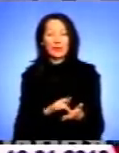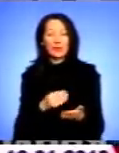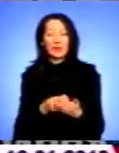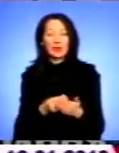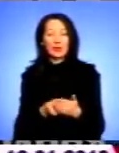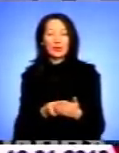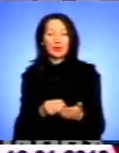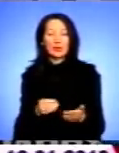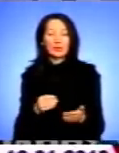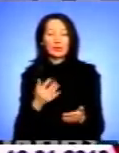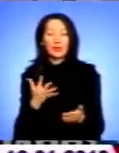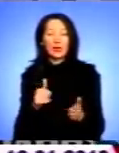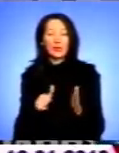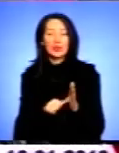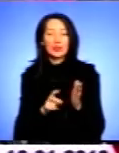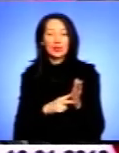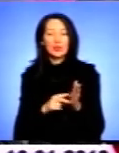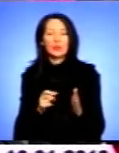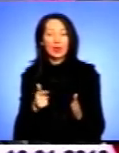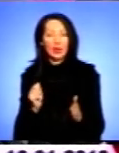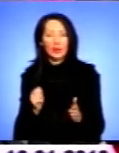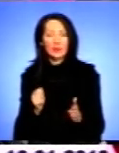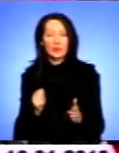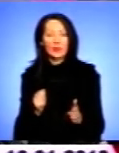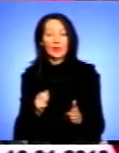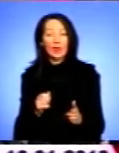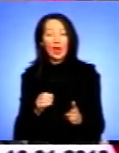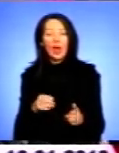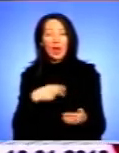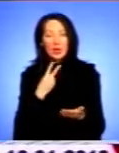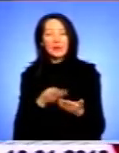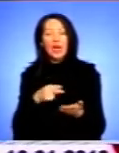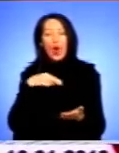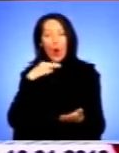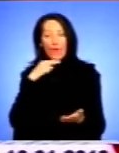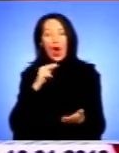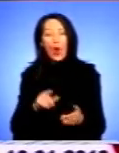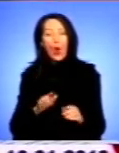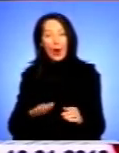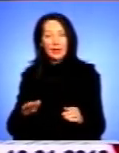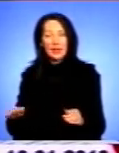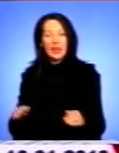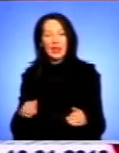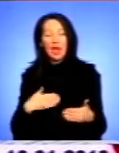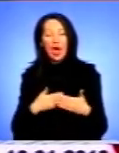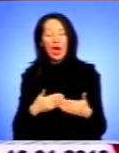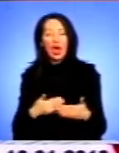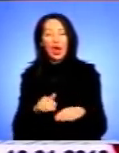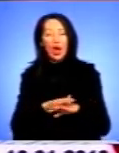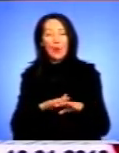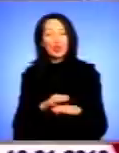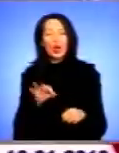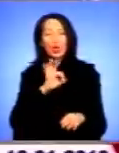вартує якихось там 5, 6 або 7 гривень. Юрій Шайнюк звертає увагу абітурієнтів і громадськості на те, що користування